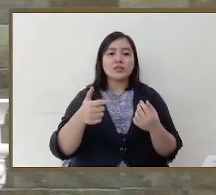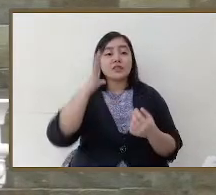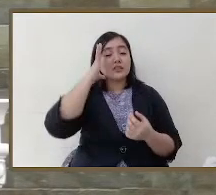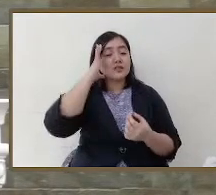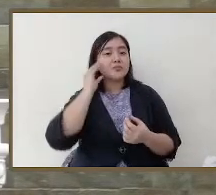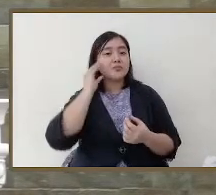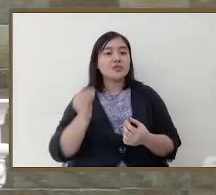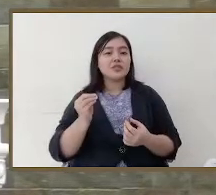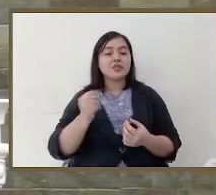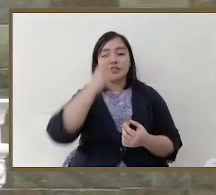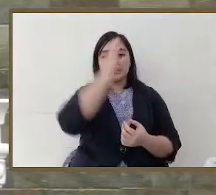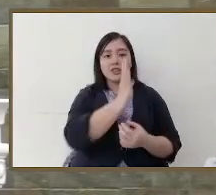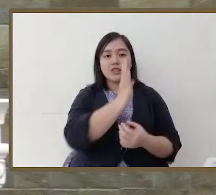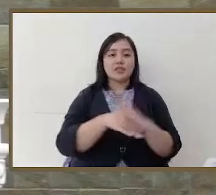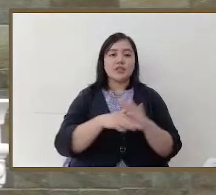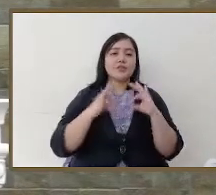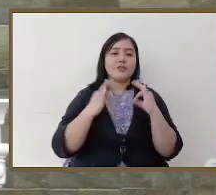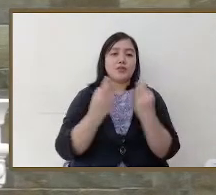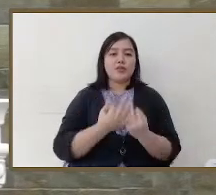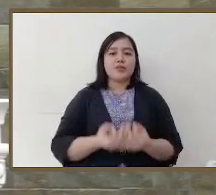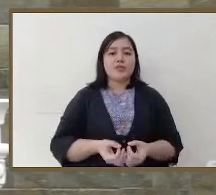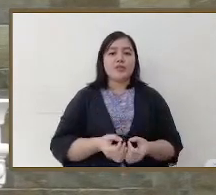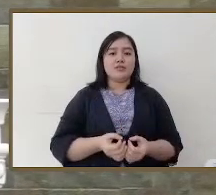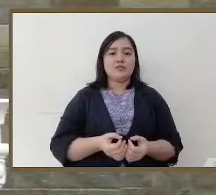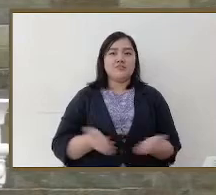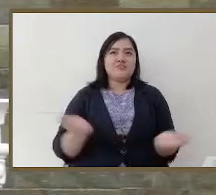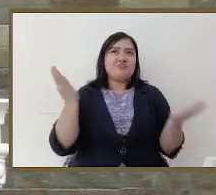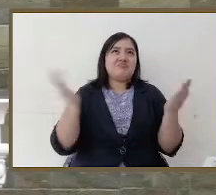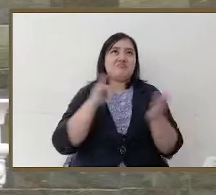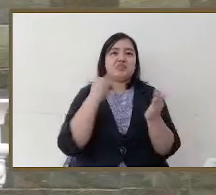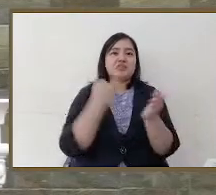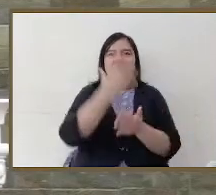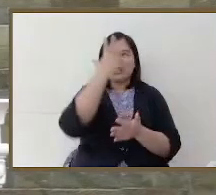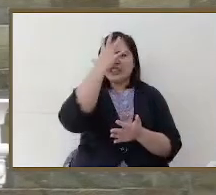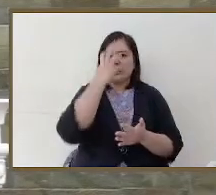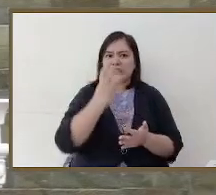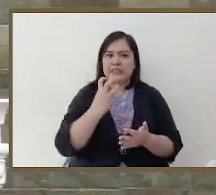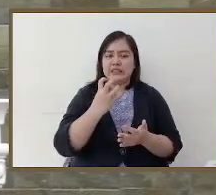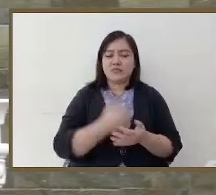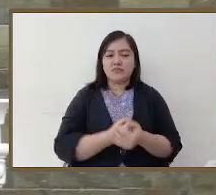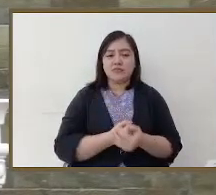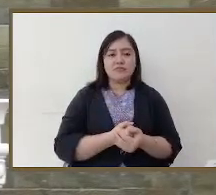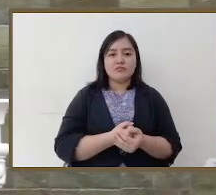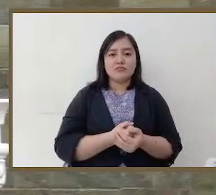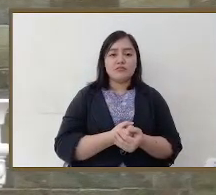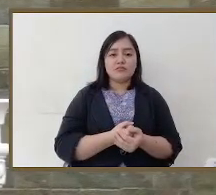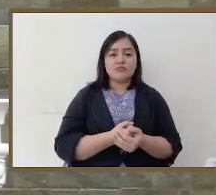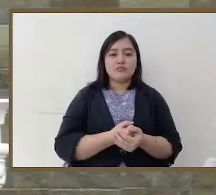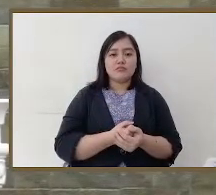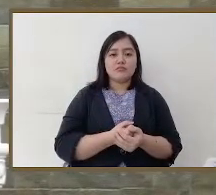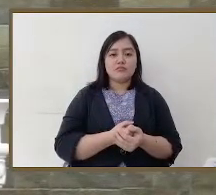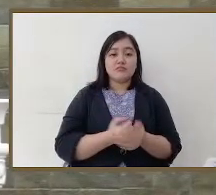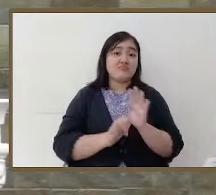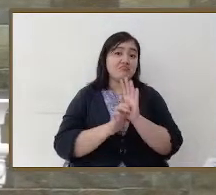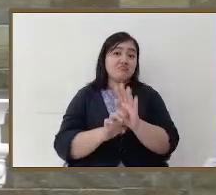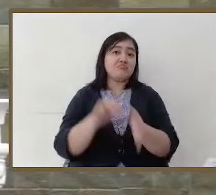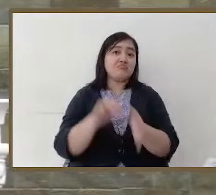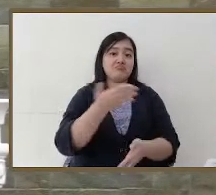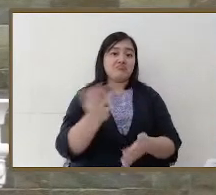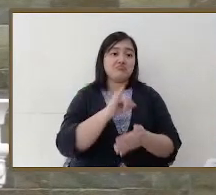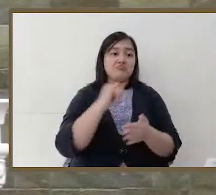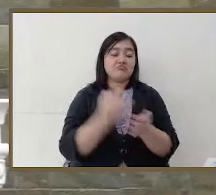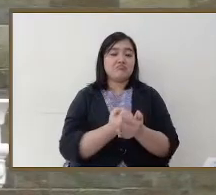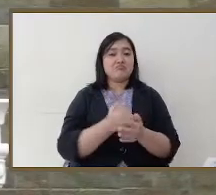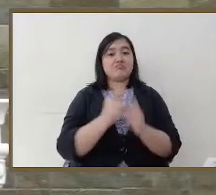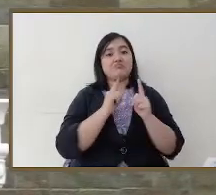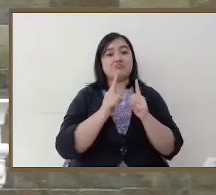Galit ang binibigay natin sa kanila. Akalain mo, kakausapin mo lamang yung anak kung kailan kagalit. Papaluin mo